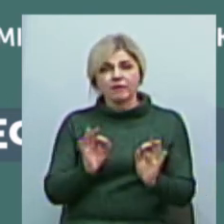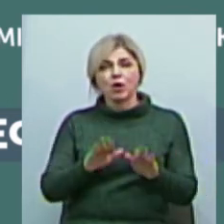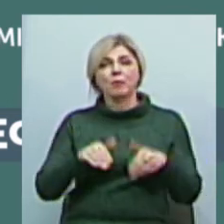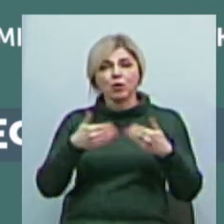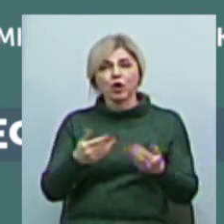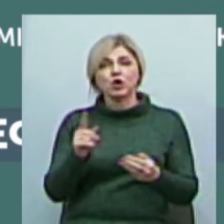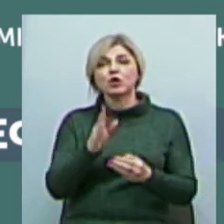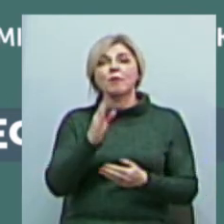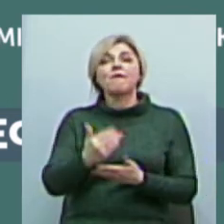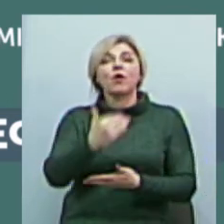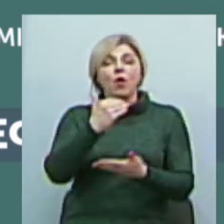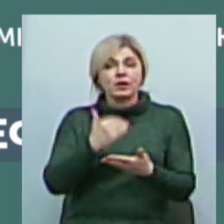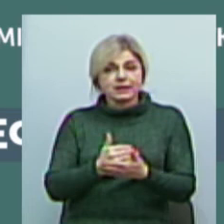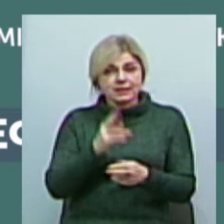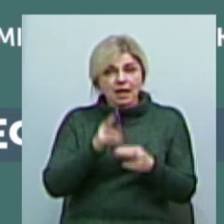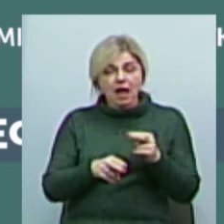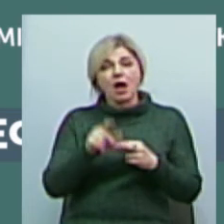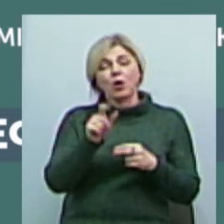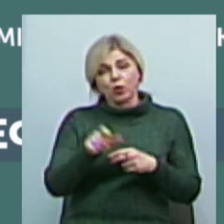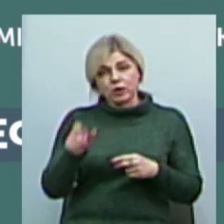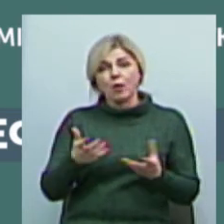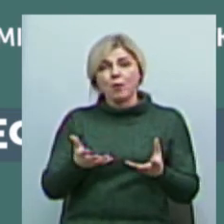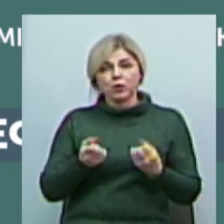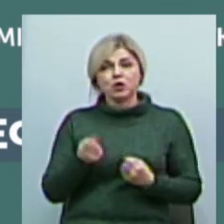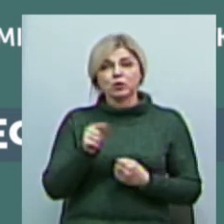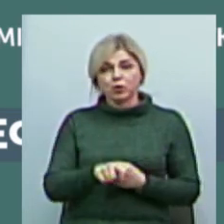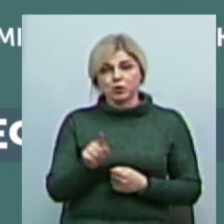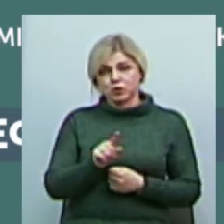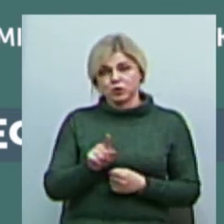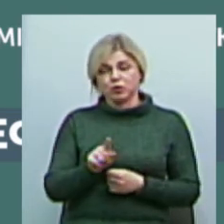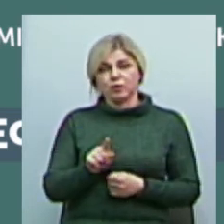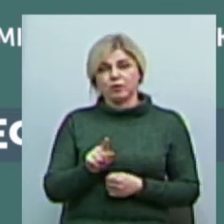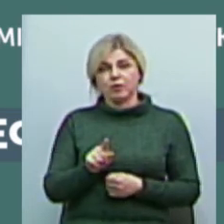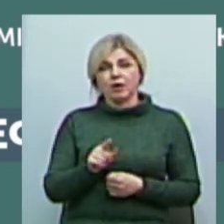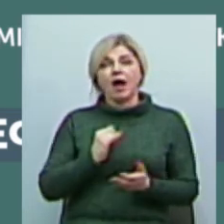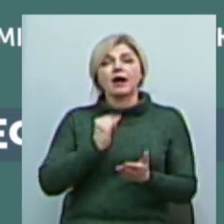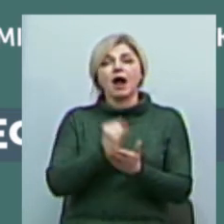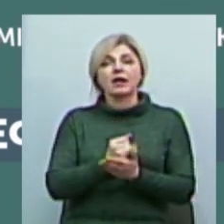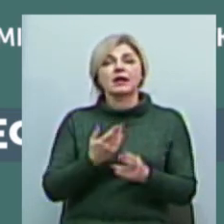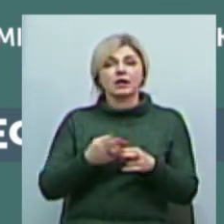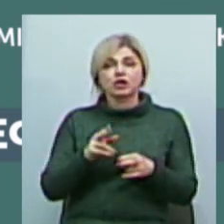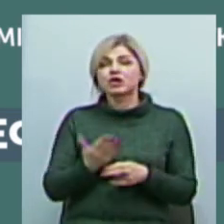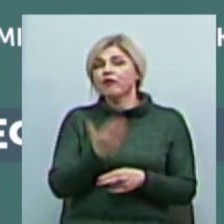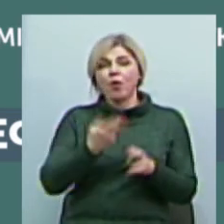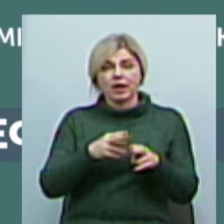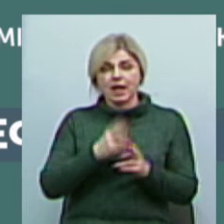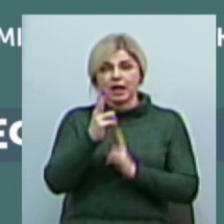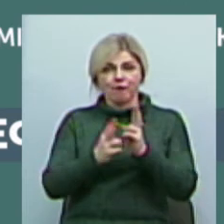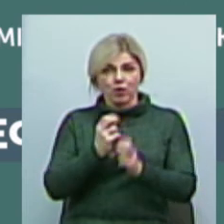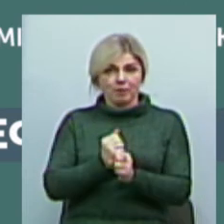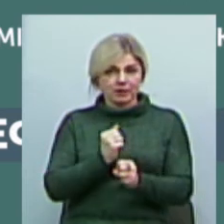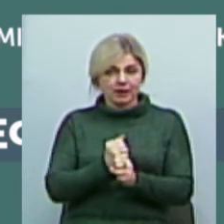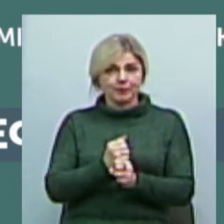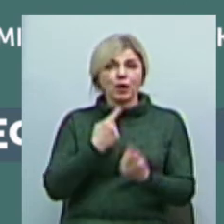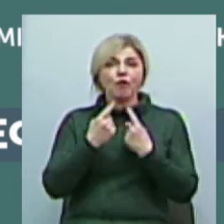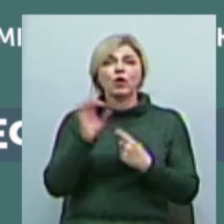кінцевому випадку громадяни отримали те, що вони заради чого ці реформи впроваджуються. Мова йде